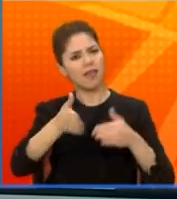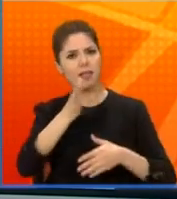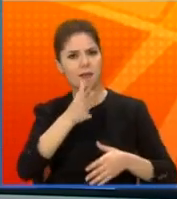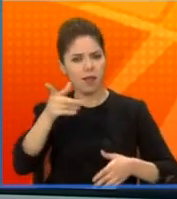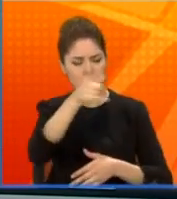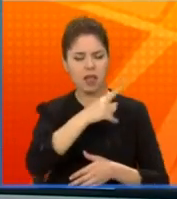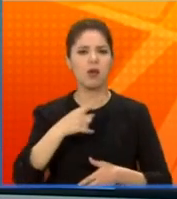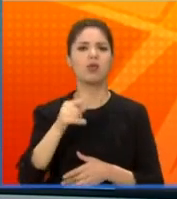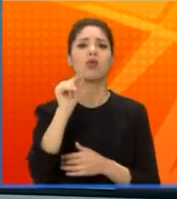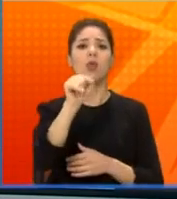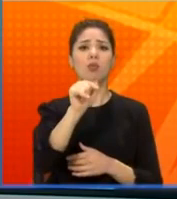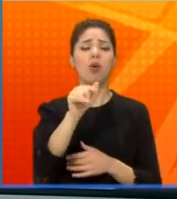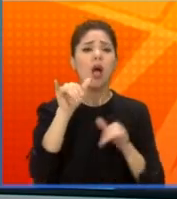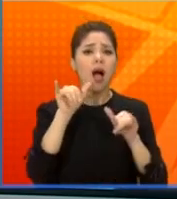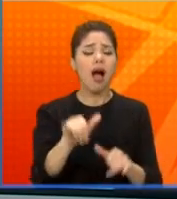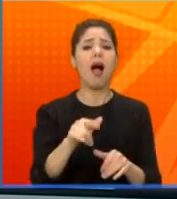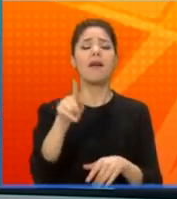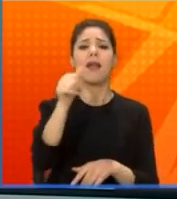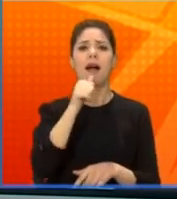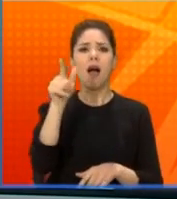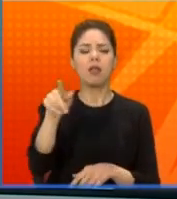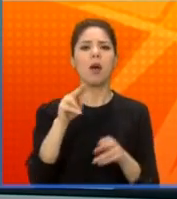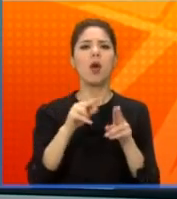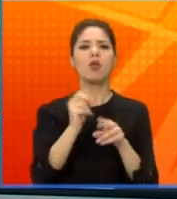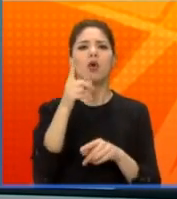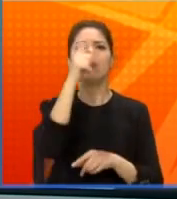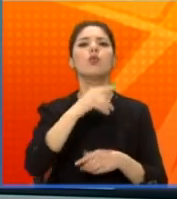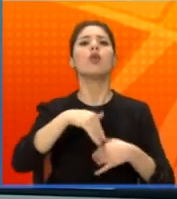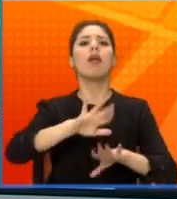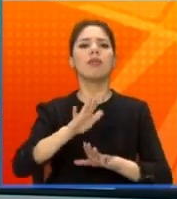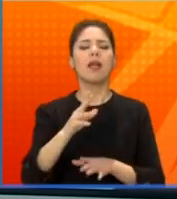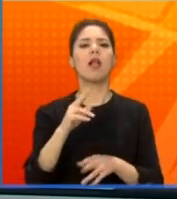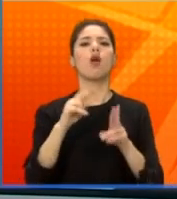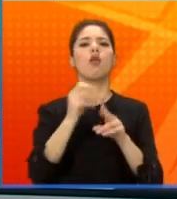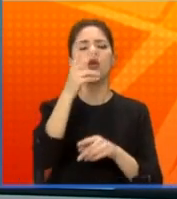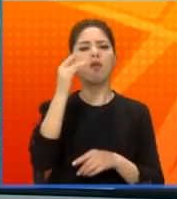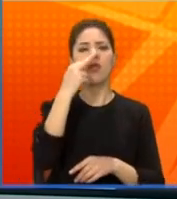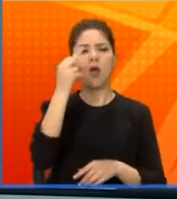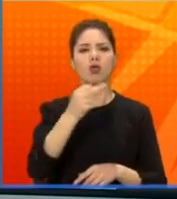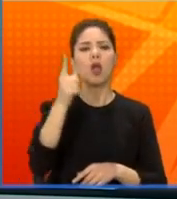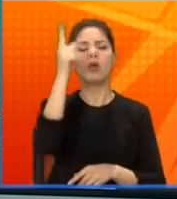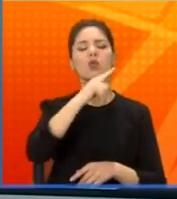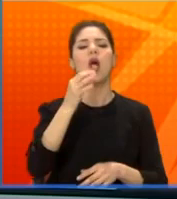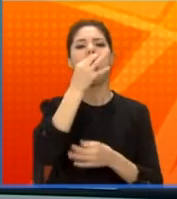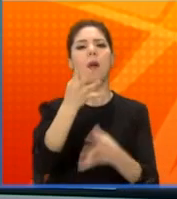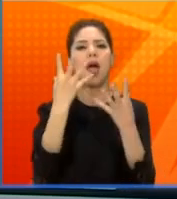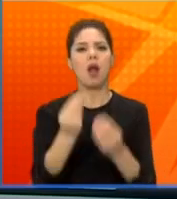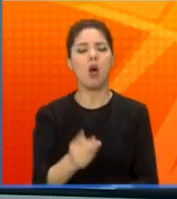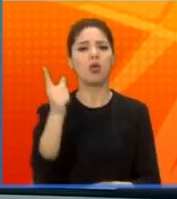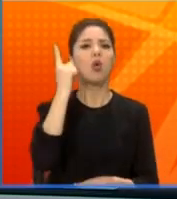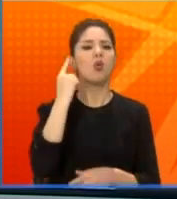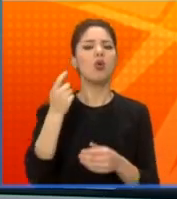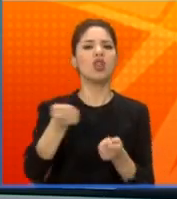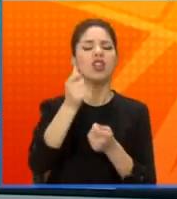haberini aktarmıştık sizlere. Aynı Albayrak bu kez virüs yüzünden değil, virüs dolandırıcıları yüzünden haber oldu. Ünlü iş